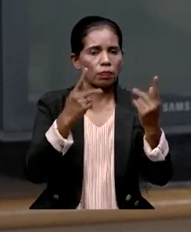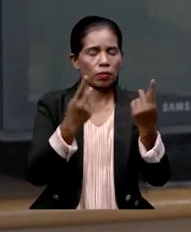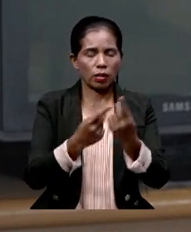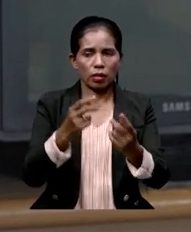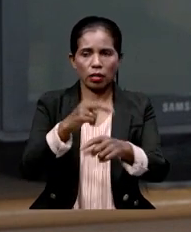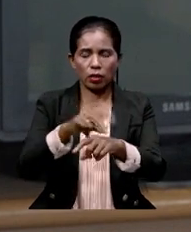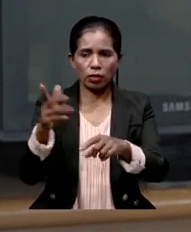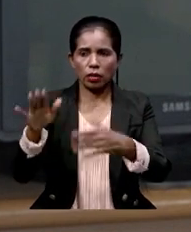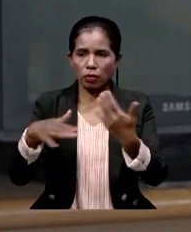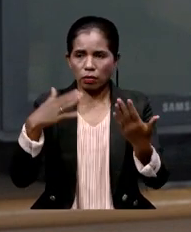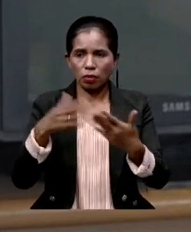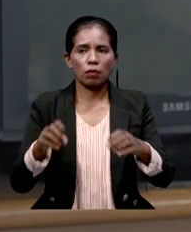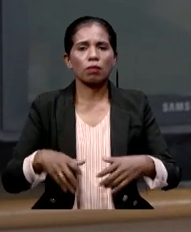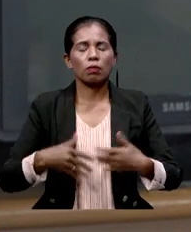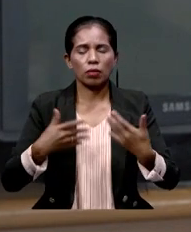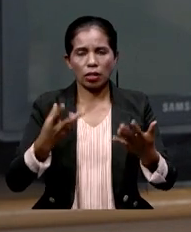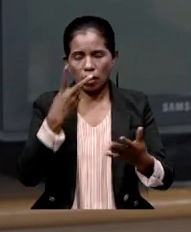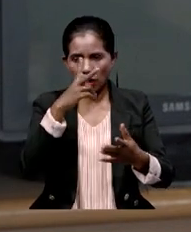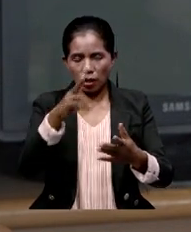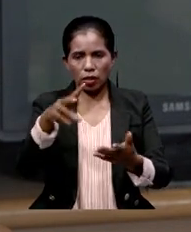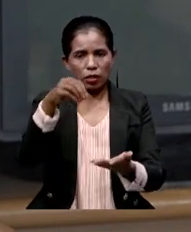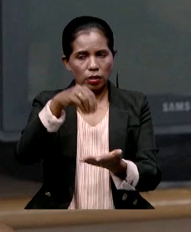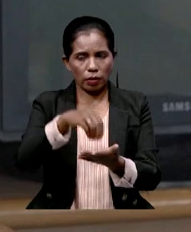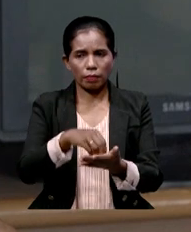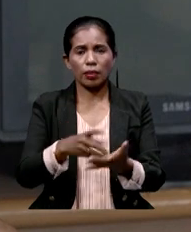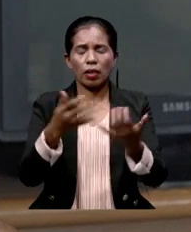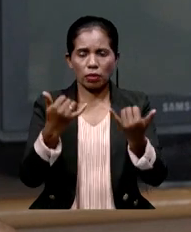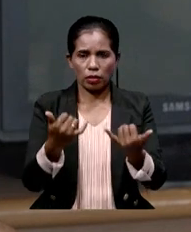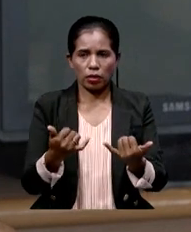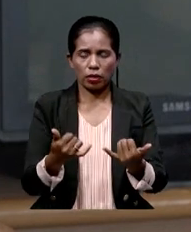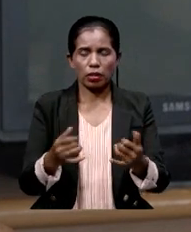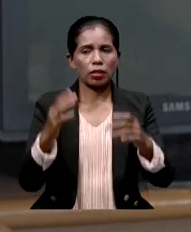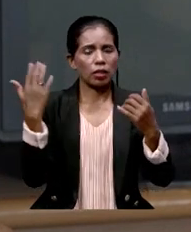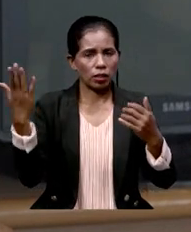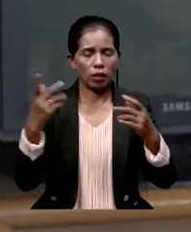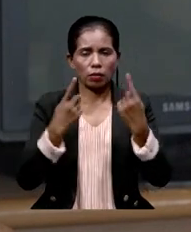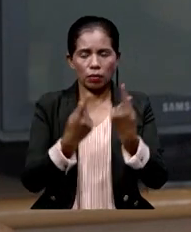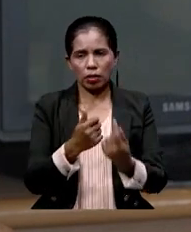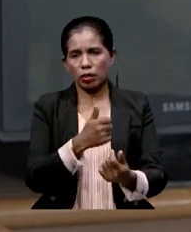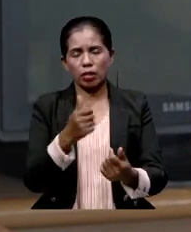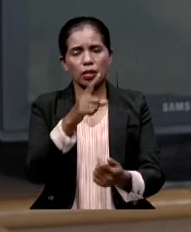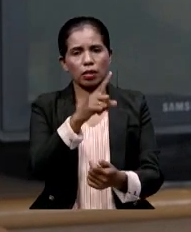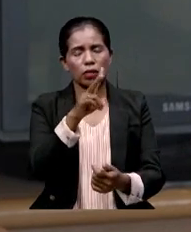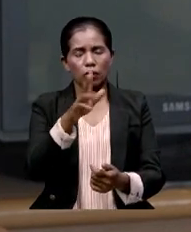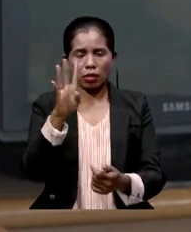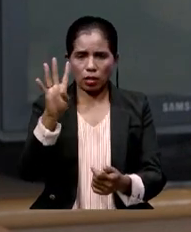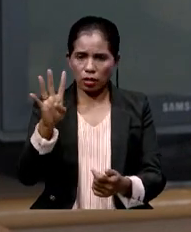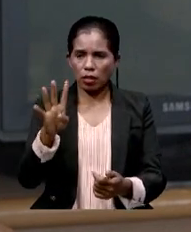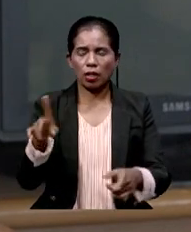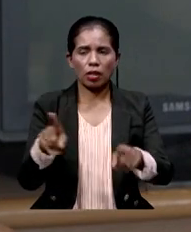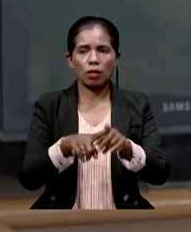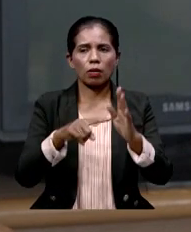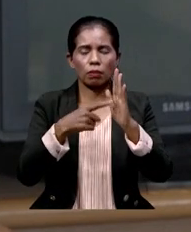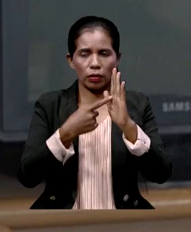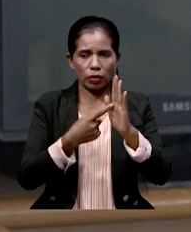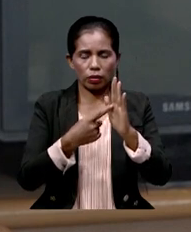sira para unsa bele duplika halu investimentu agora ne radau ke kumpanya balun ida rua tolu hato na nesa ne ma kumesa boko